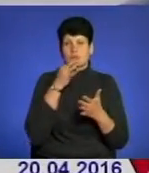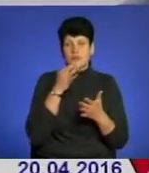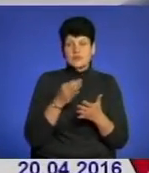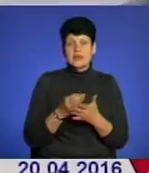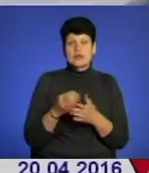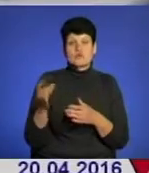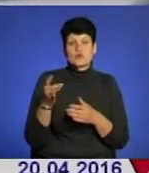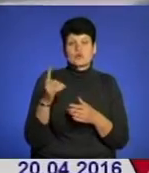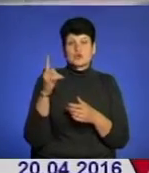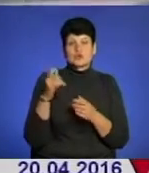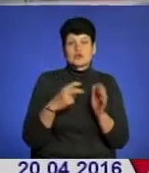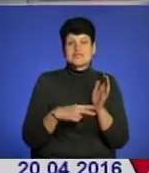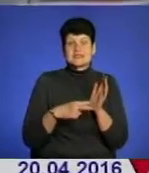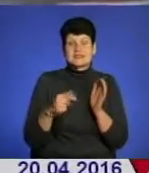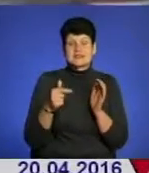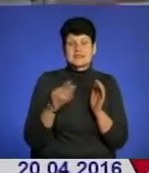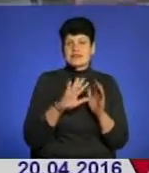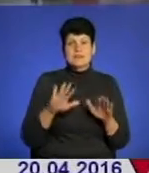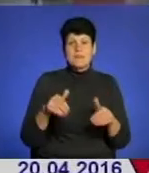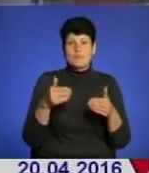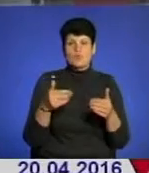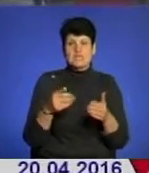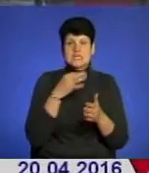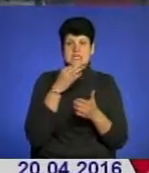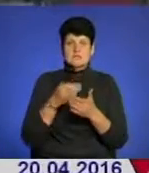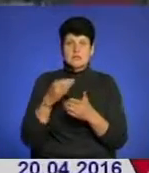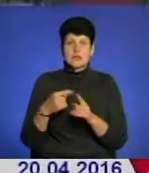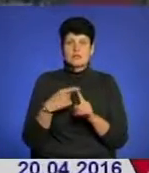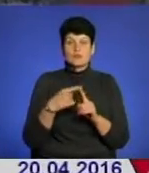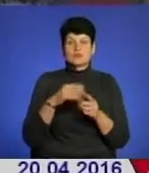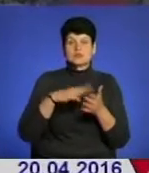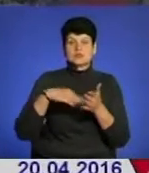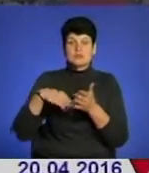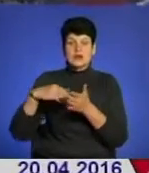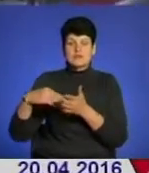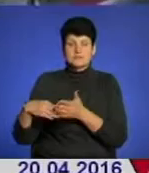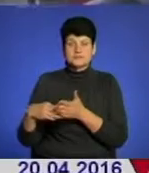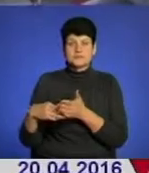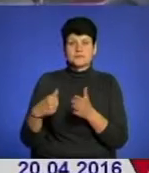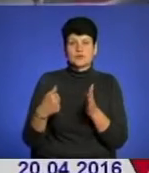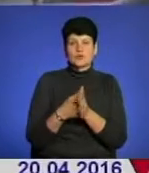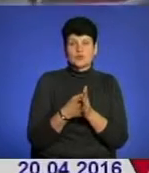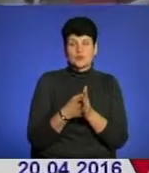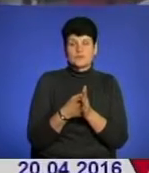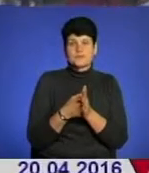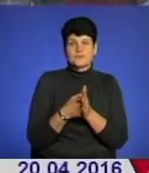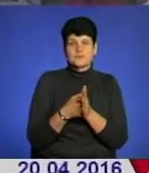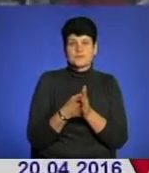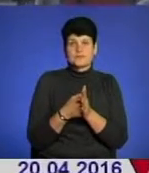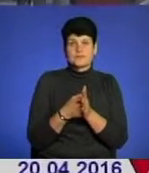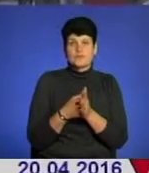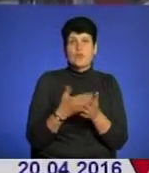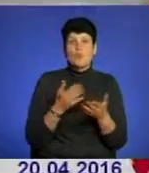у розмірі 170 гривень за неподану звітність, плюс штрафні санкції за по